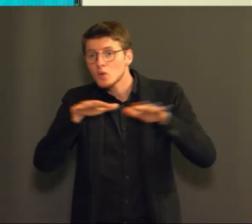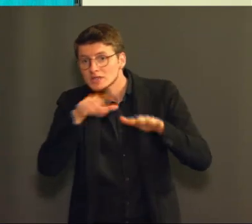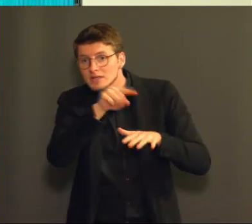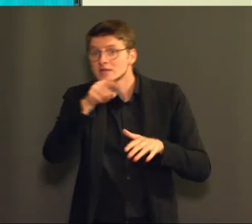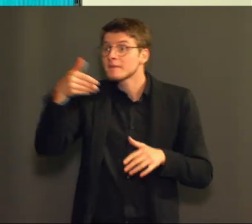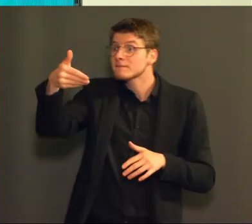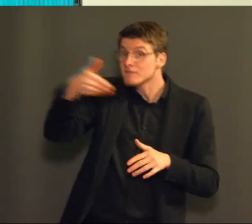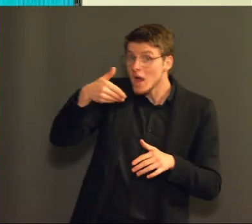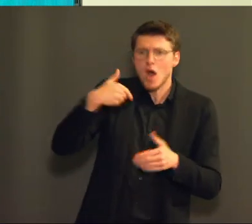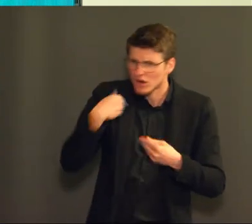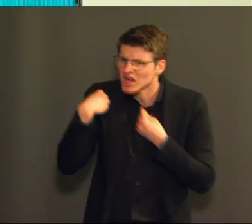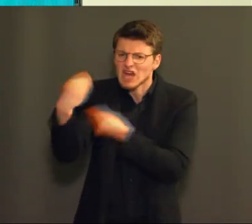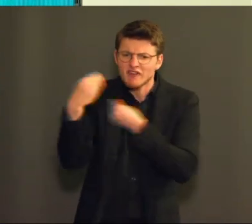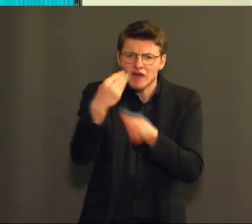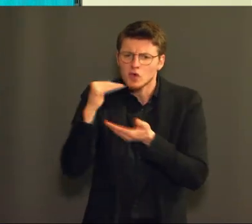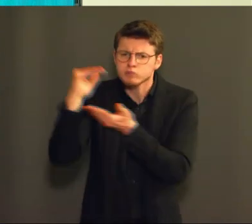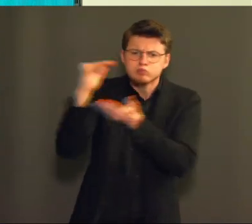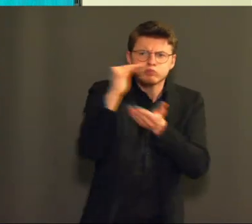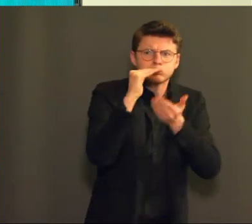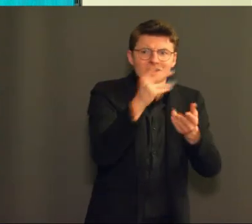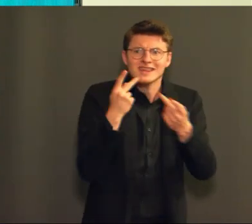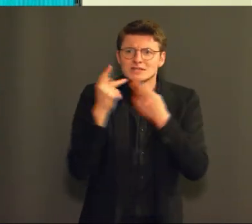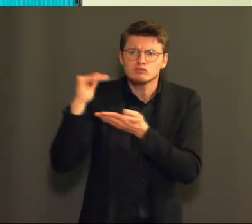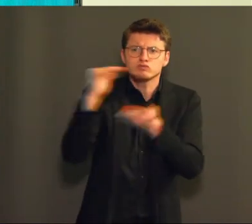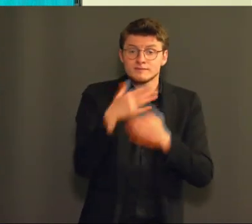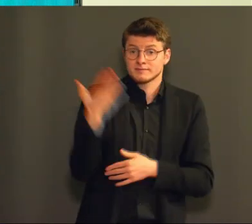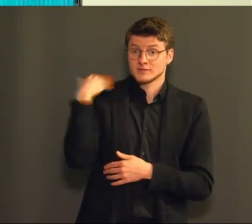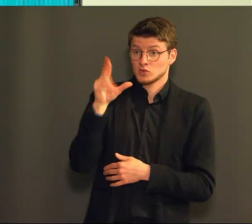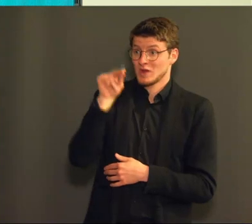commissariaat. Sinds 20 maart hebben we op die manier